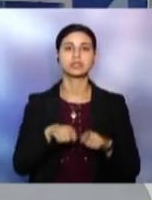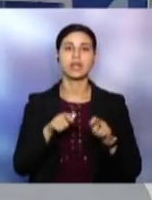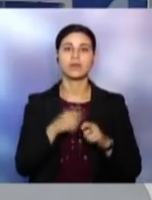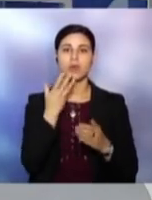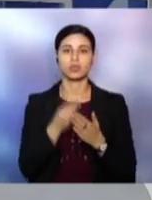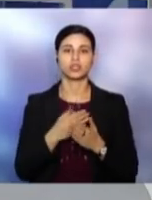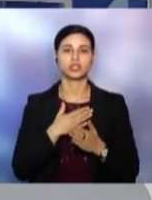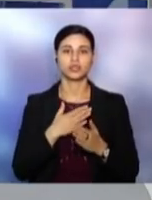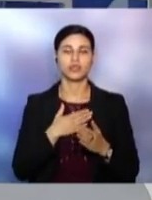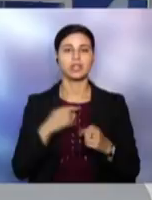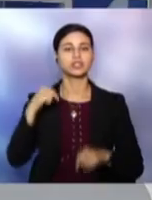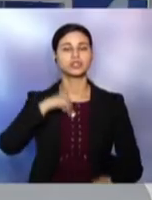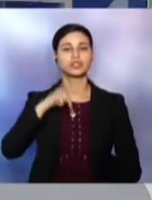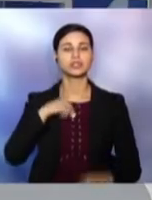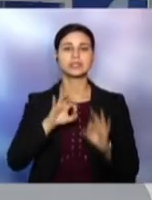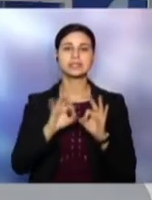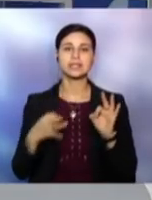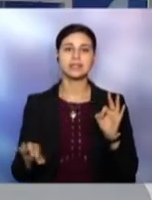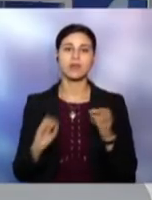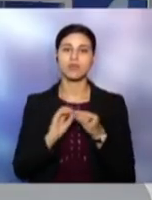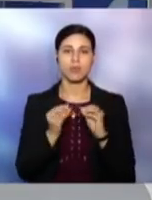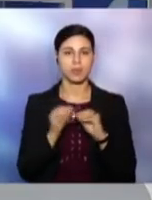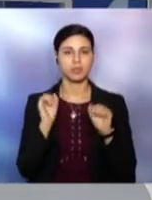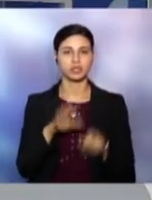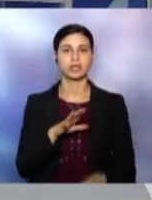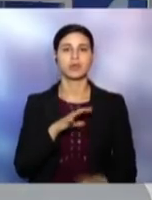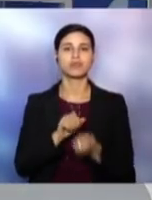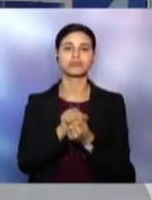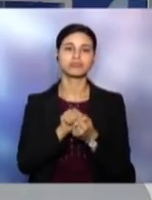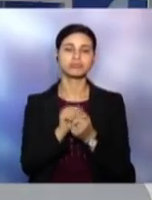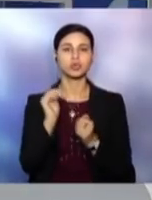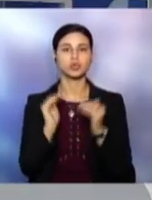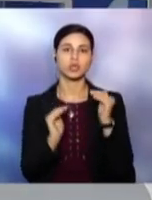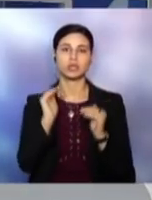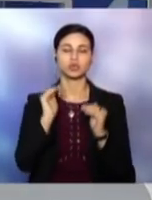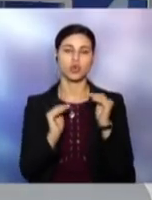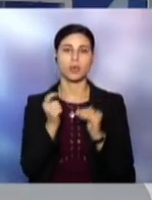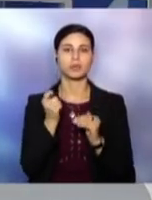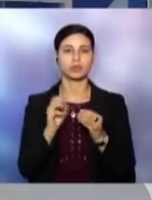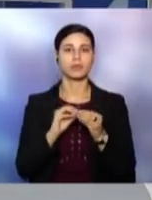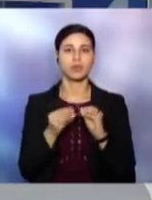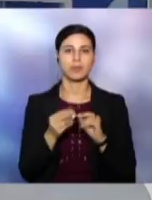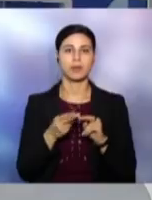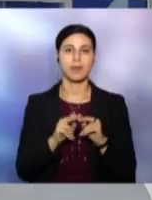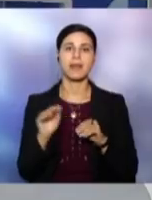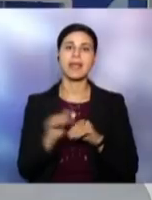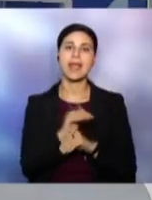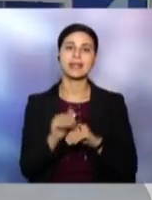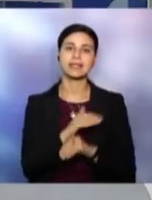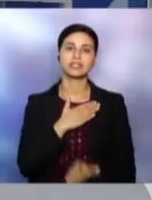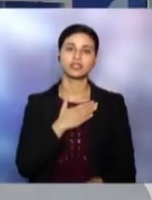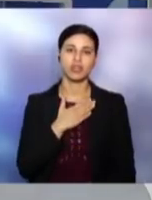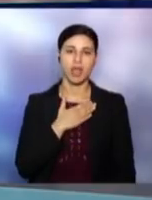ჩვენი ეკოლოგიური ბიოცენეზი, ანუ ჩვენი წონასწორობა აი ამ ბაქტერი კეთილს და